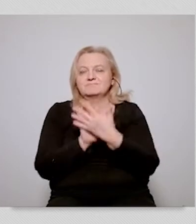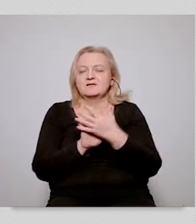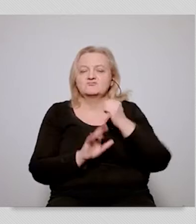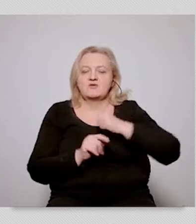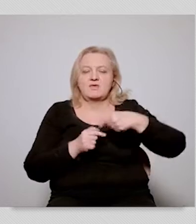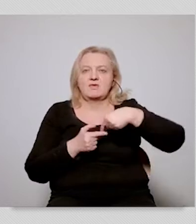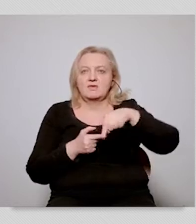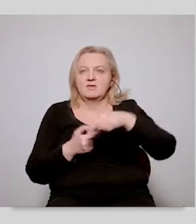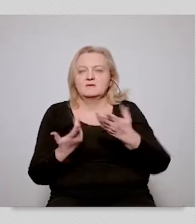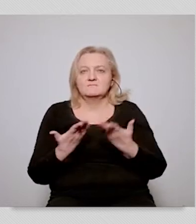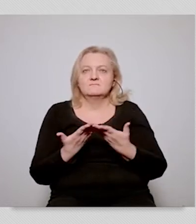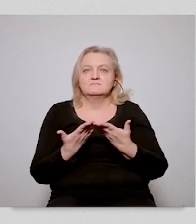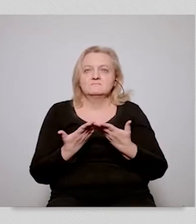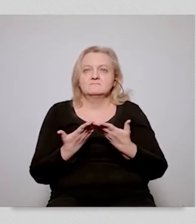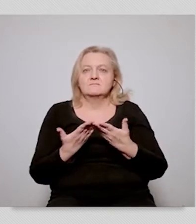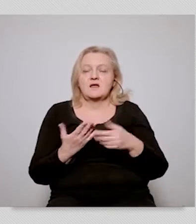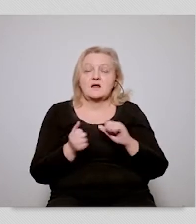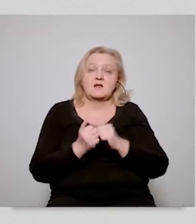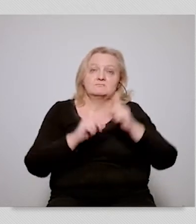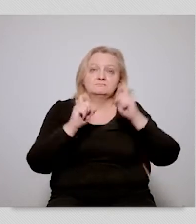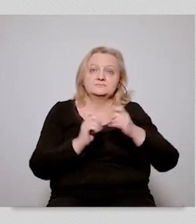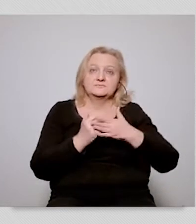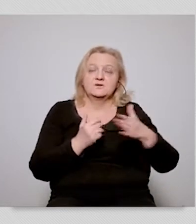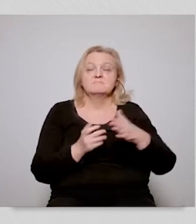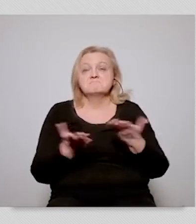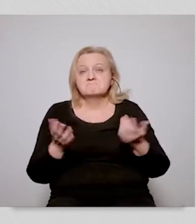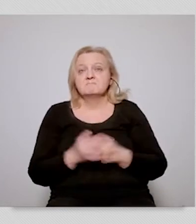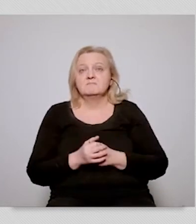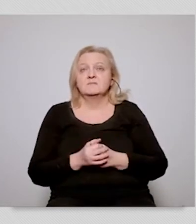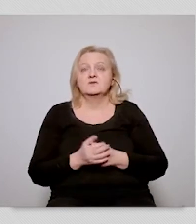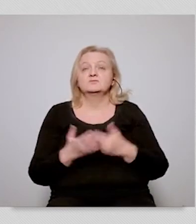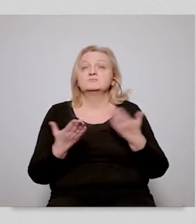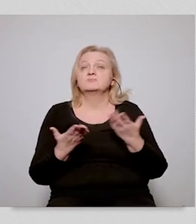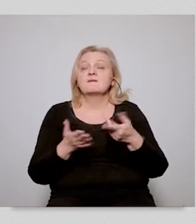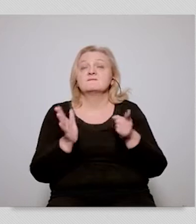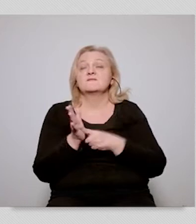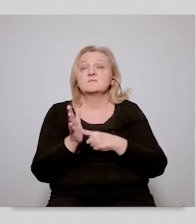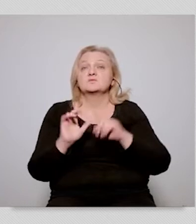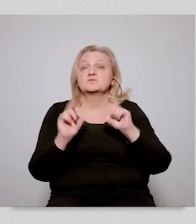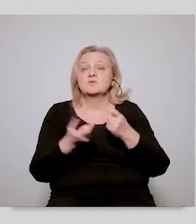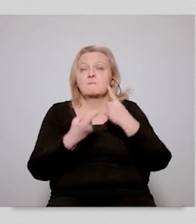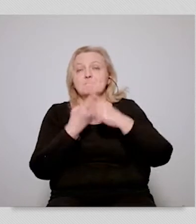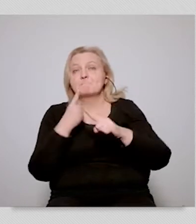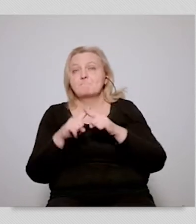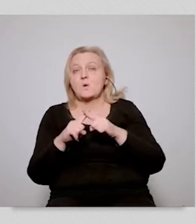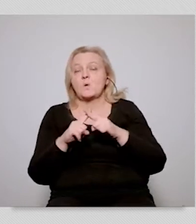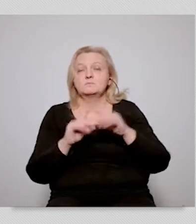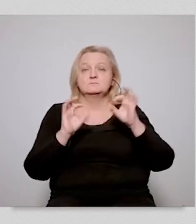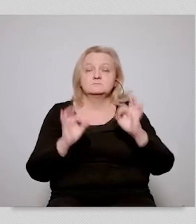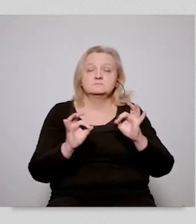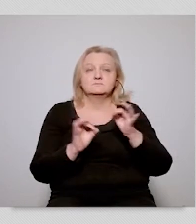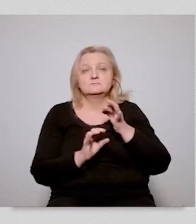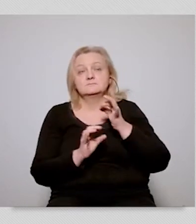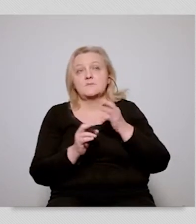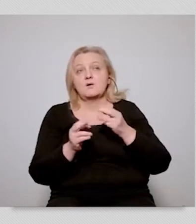czeka, czy która się właśnie zaczyna na dobrą sprawę, które wymagają jakiejś politycznej odpowiedzi,